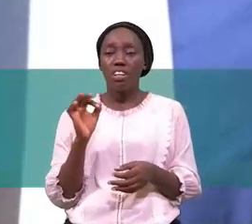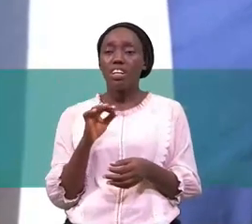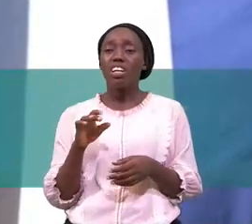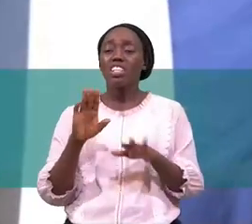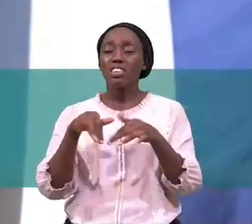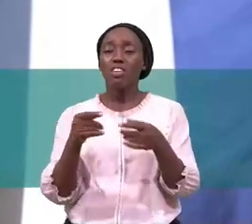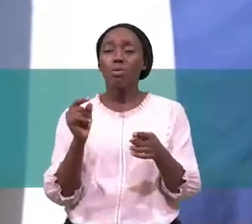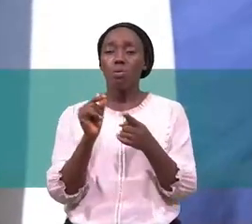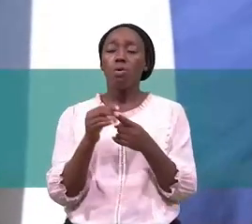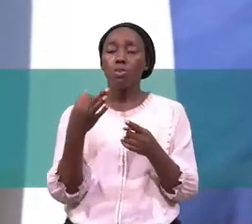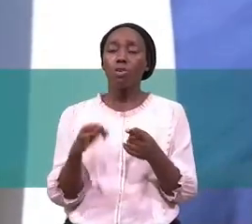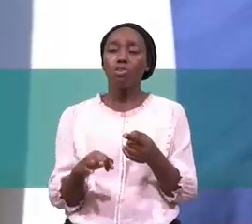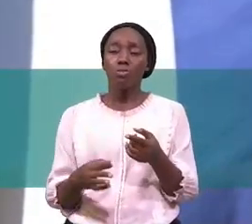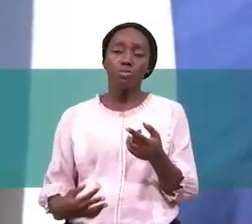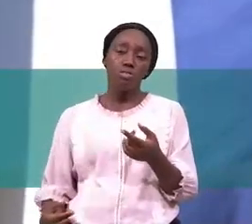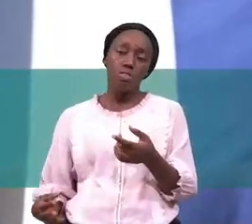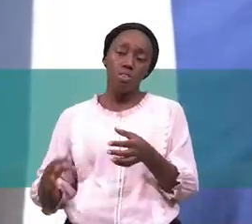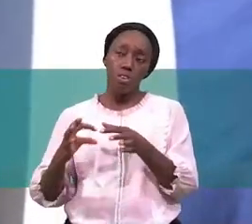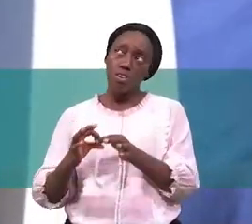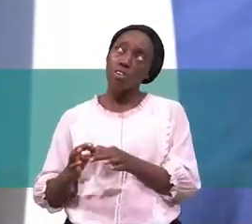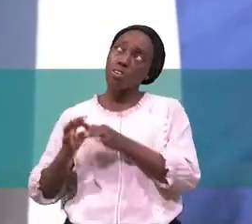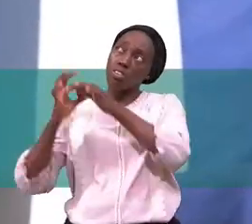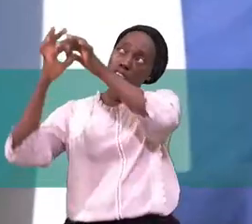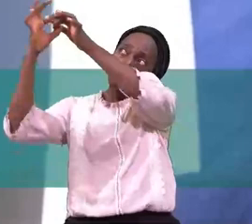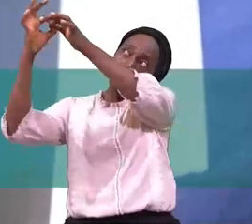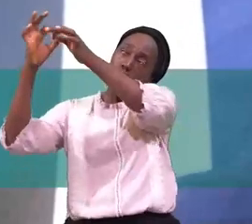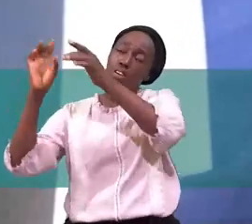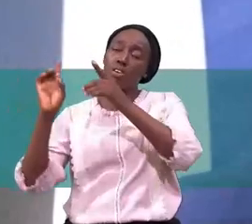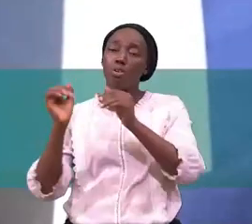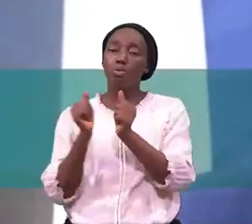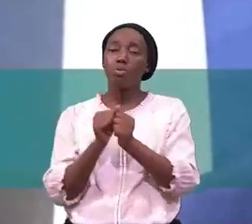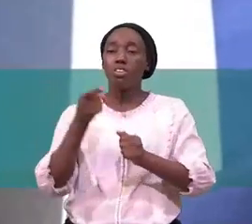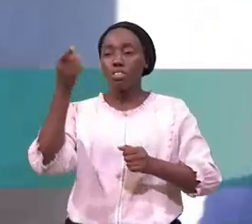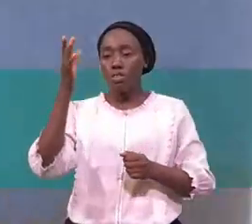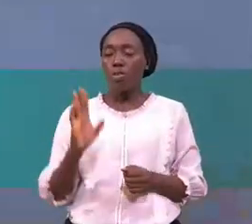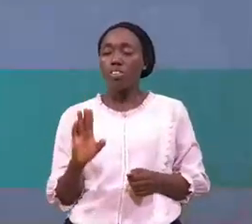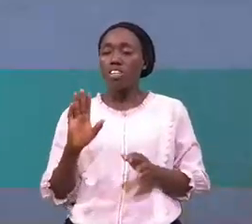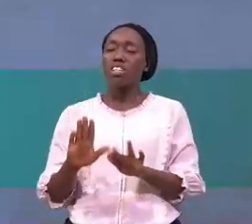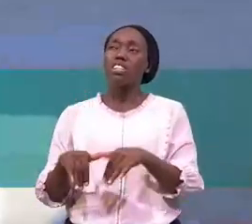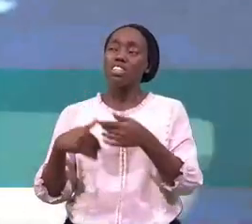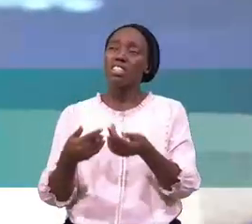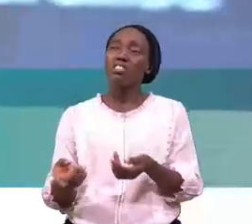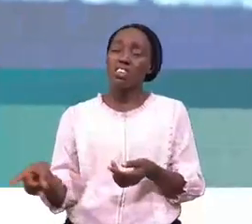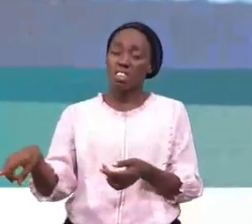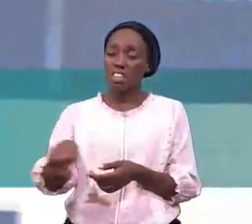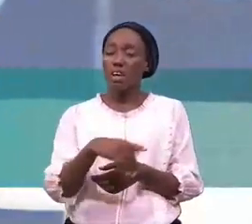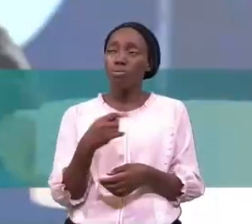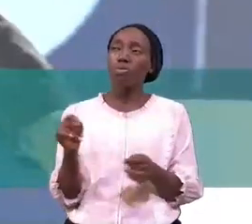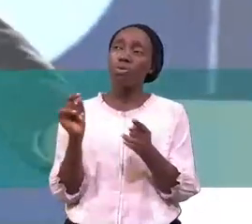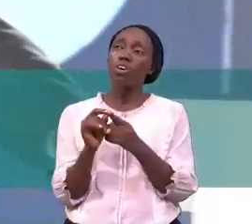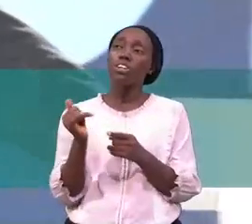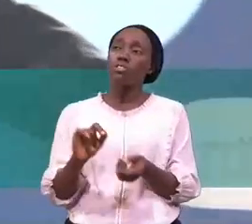Ils les avaient donné la parole de réconciliation avec Dieu.